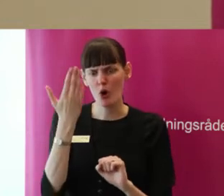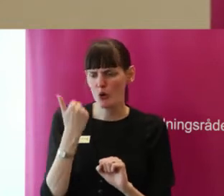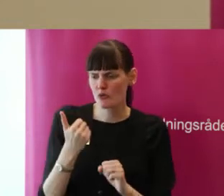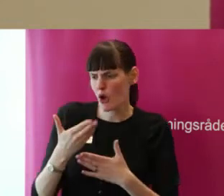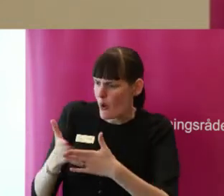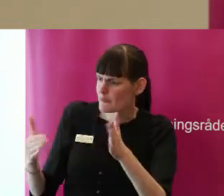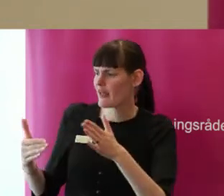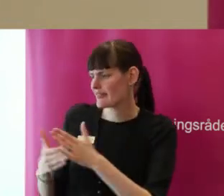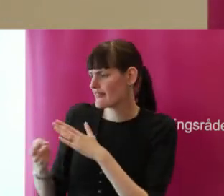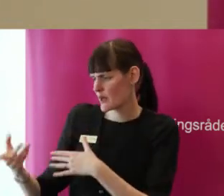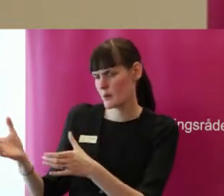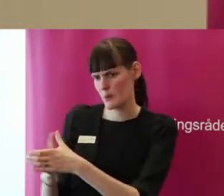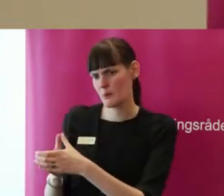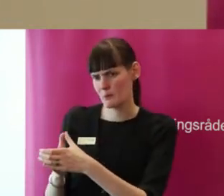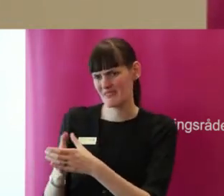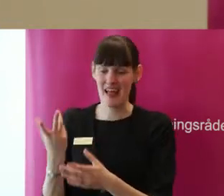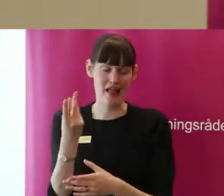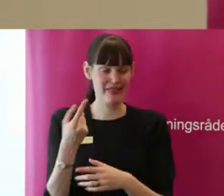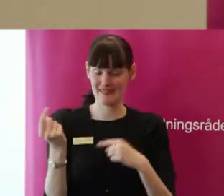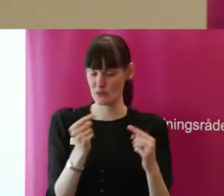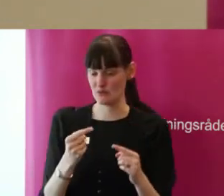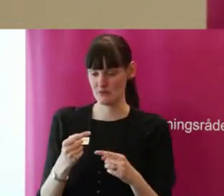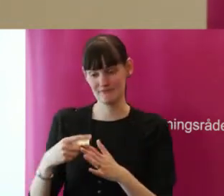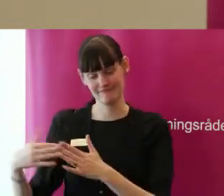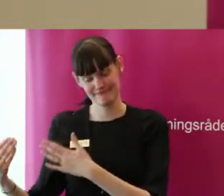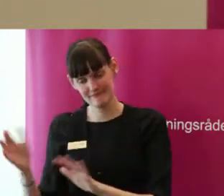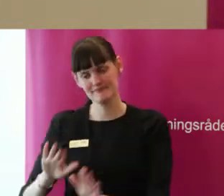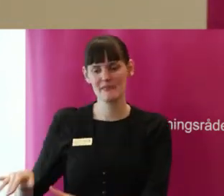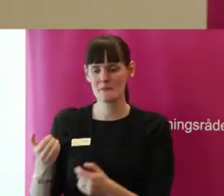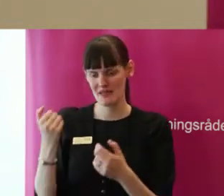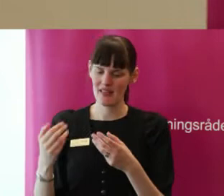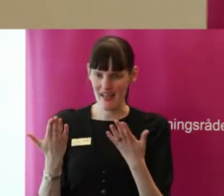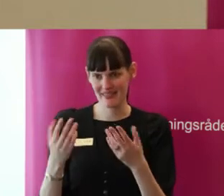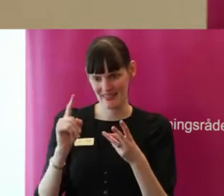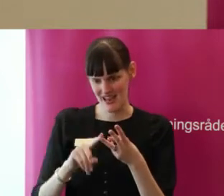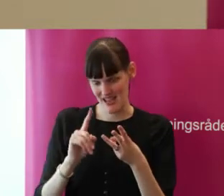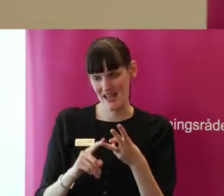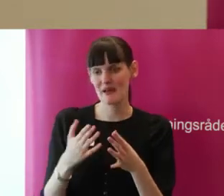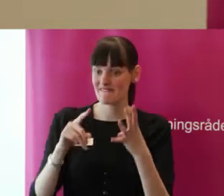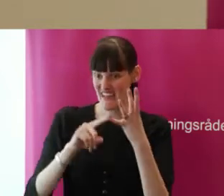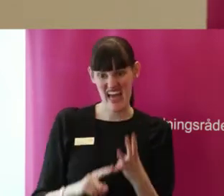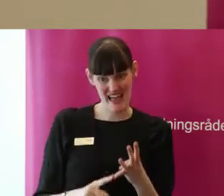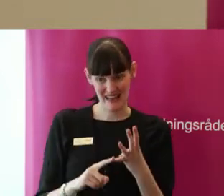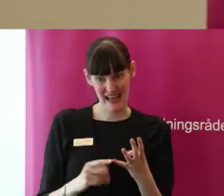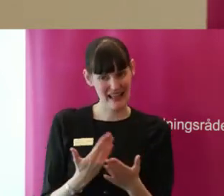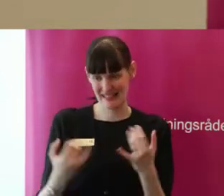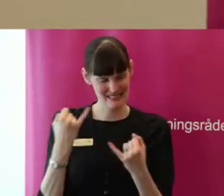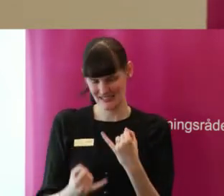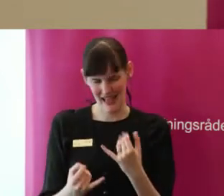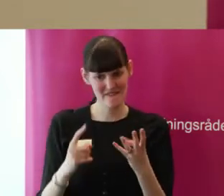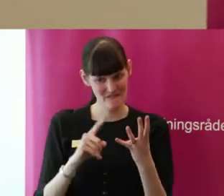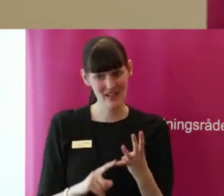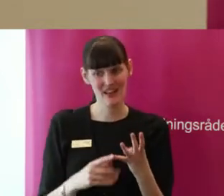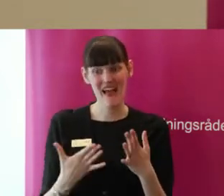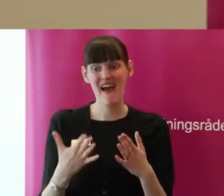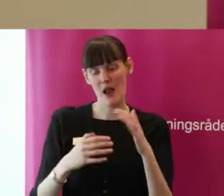gruppen. Och det är en annan lång diskussion. Så det var tre stycken. Och det fjärde, men absolut inte minst, det är just